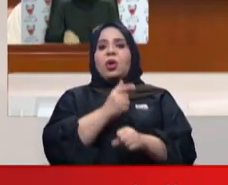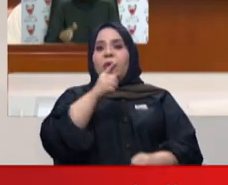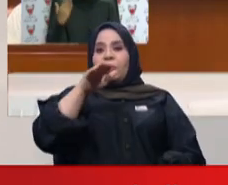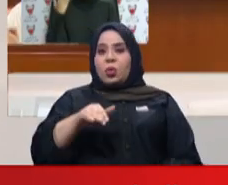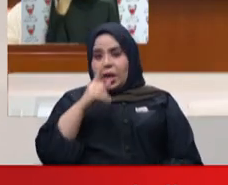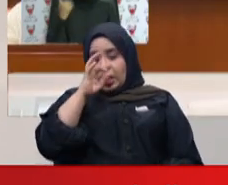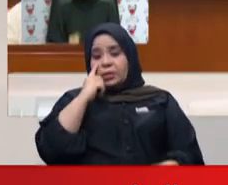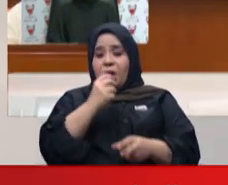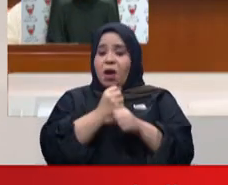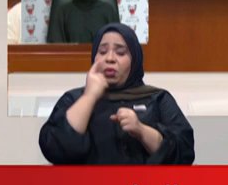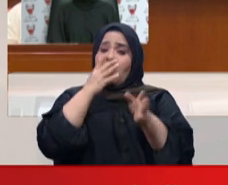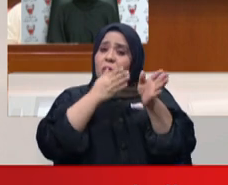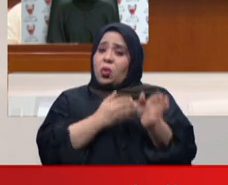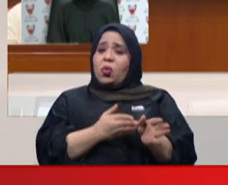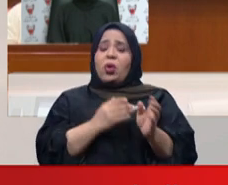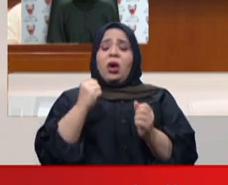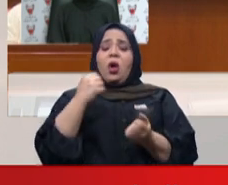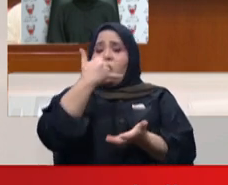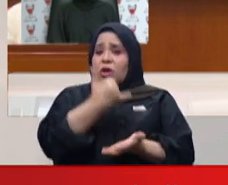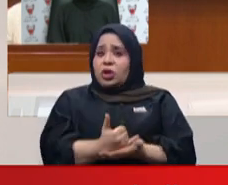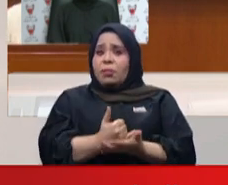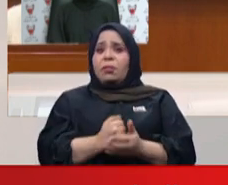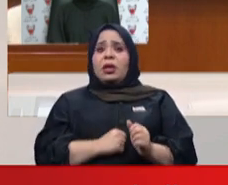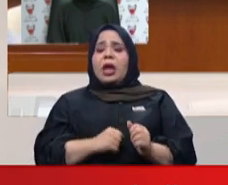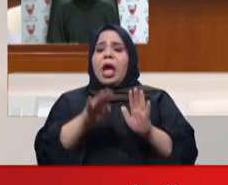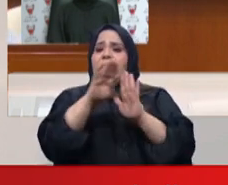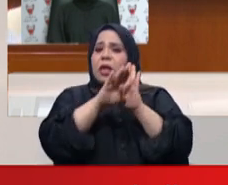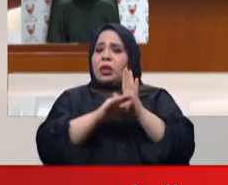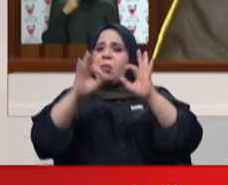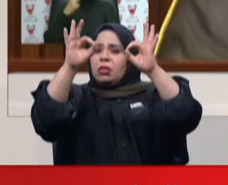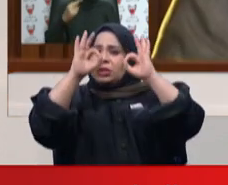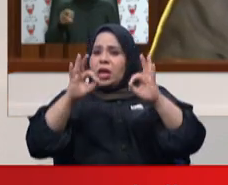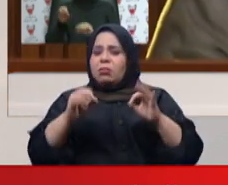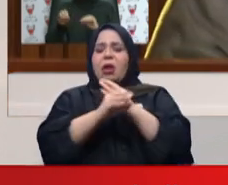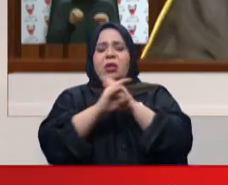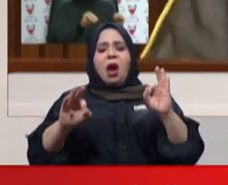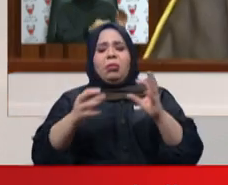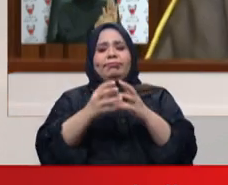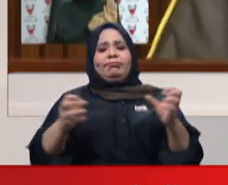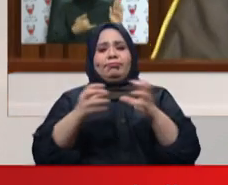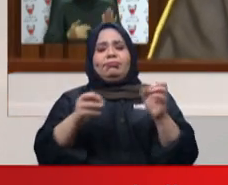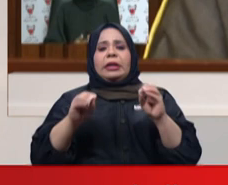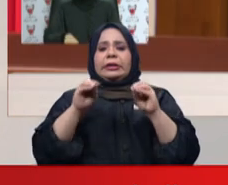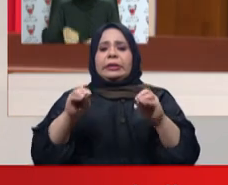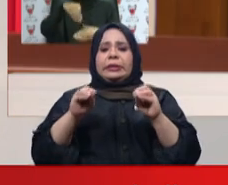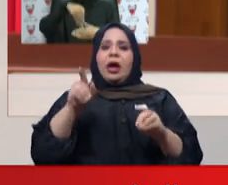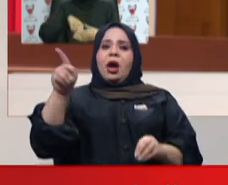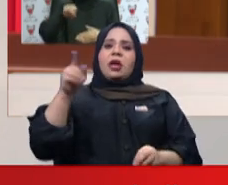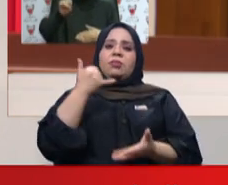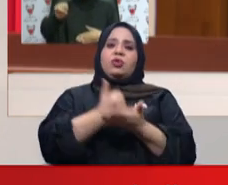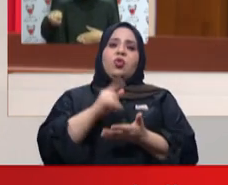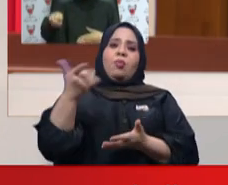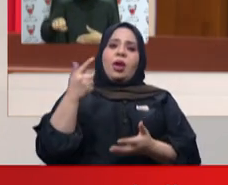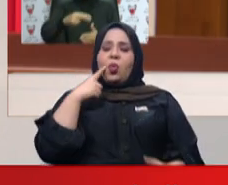بالحقوق والواجبات والتنظيمات التفصيلية التي تهم المتطوع. المتطوعين نوعين، يعني